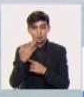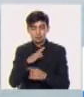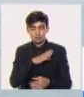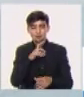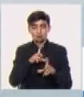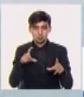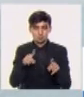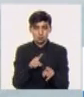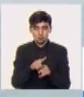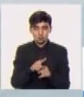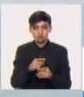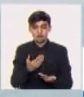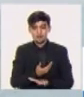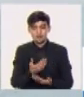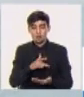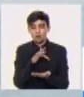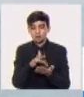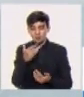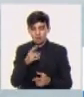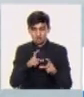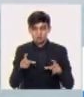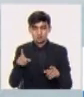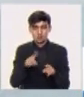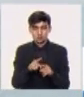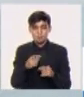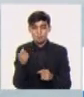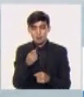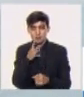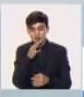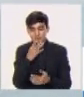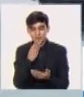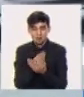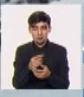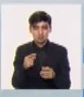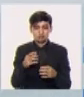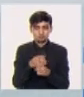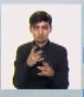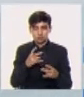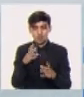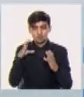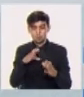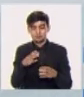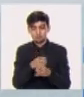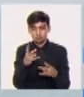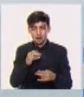адамдардың жаңағы қала тұрғындарының аз жүретін уақыттарында маршруттарды азайтып,